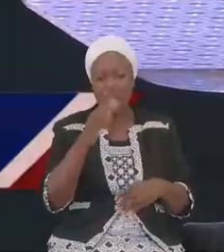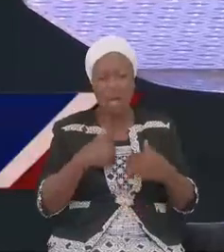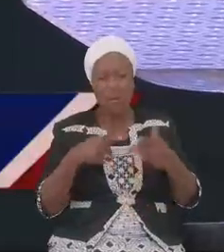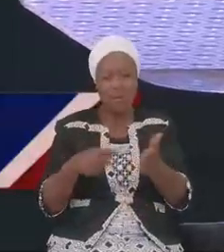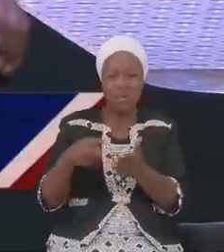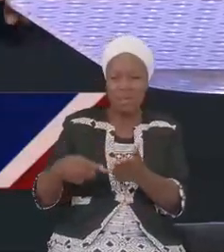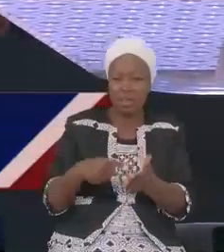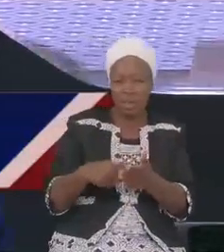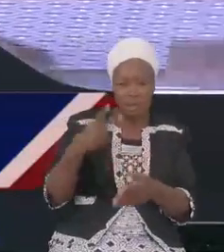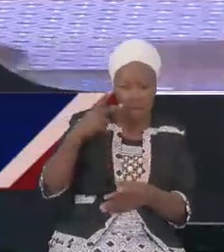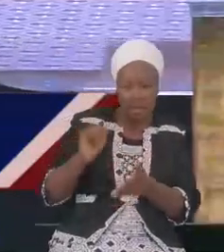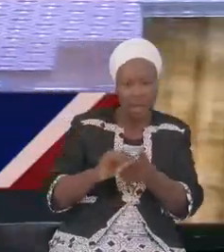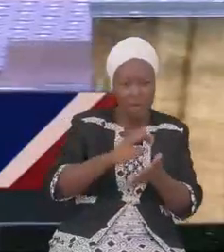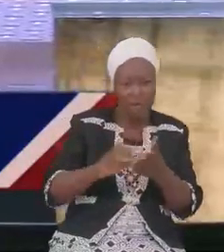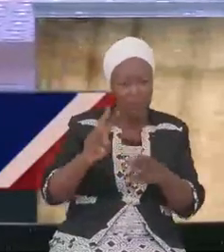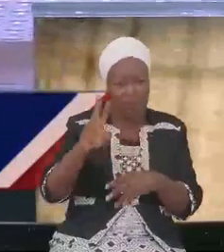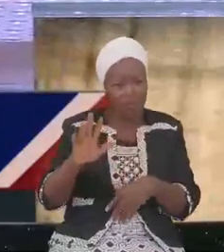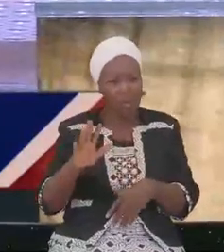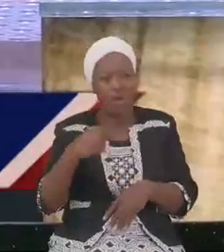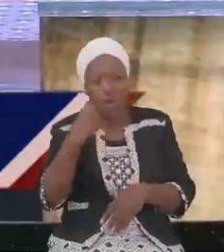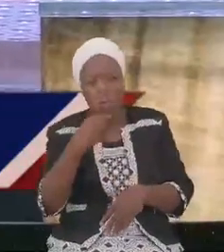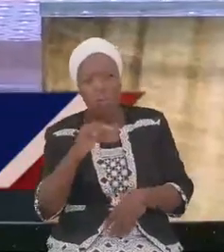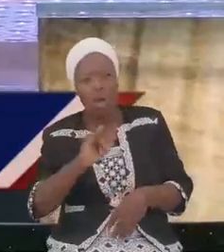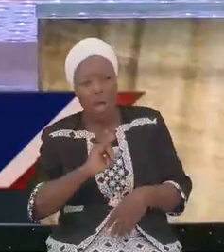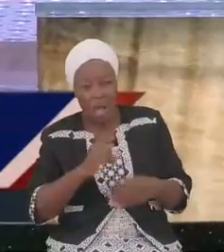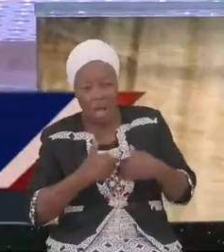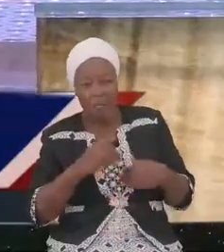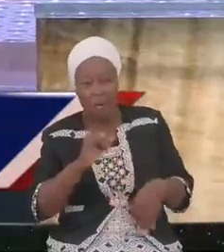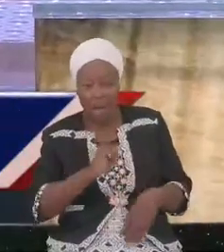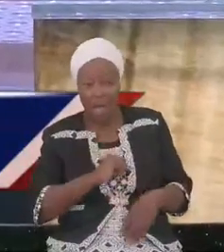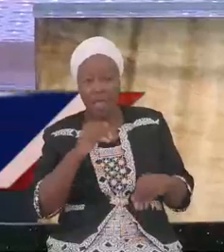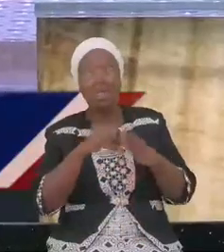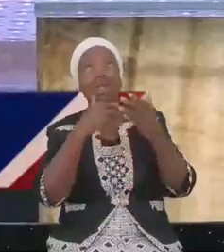cela. Voyez le verset 25. Quel autre ai-je au ciel que toi?